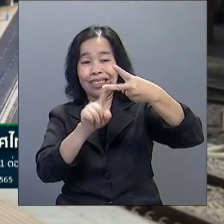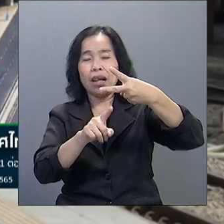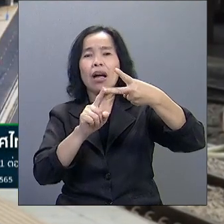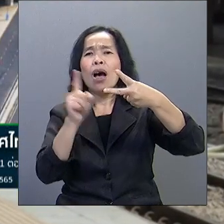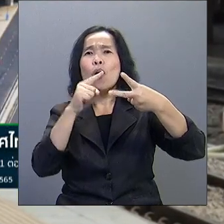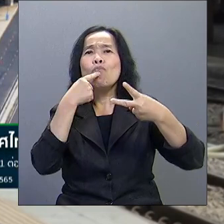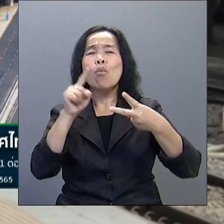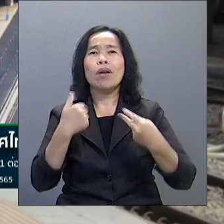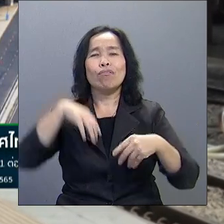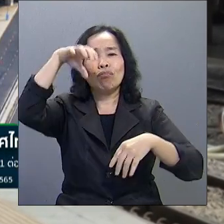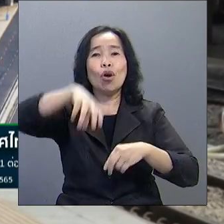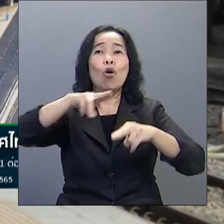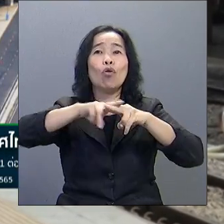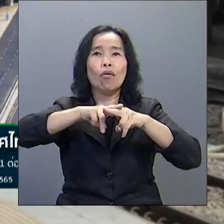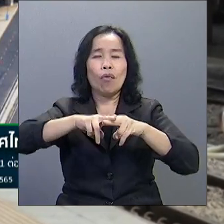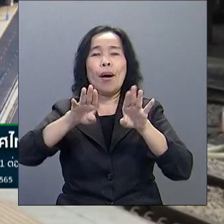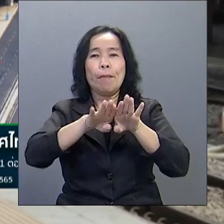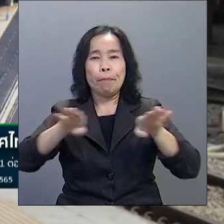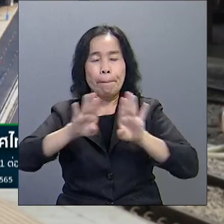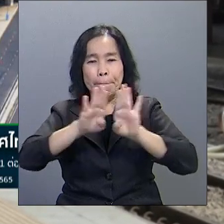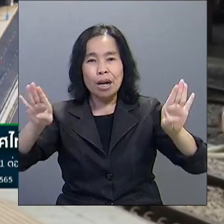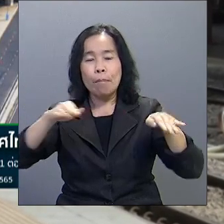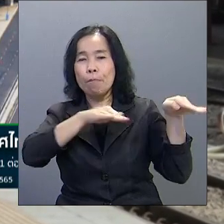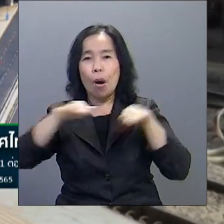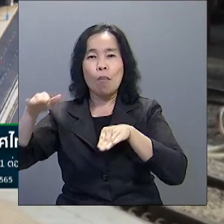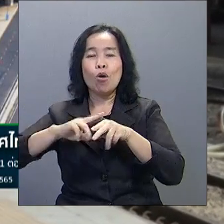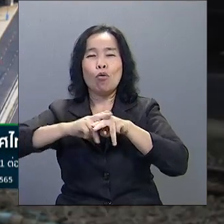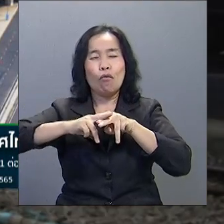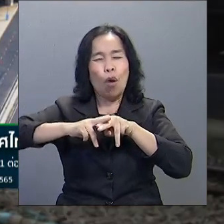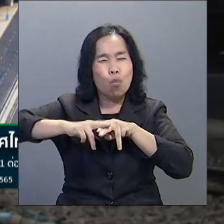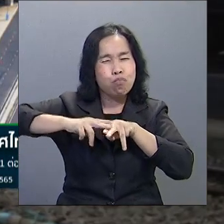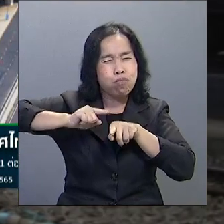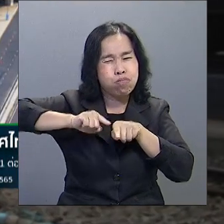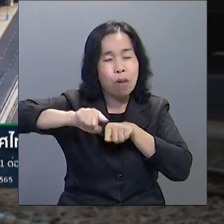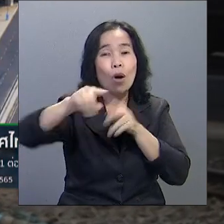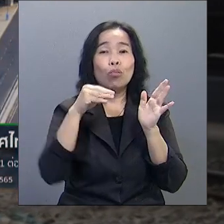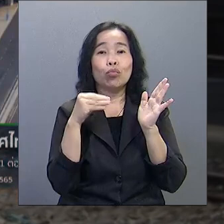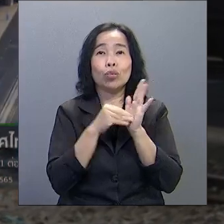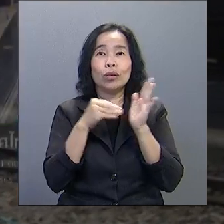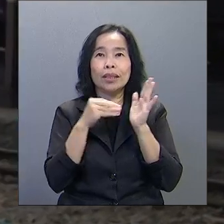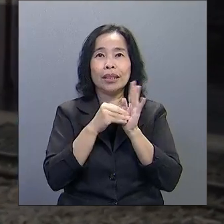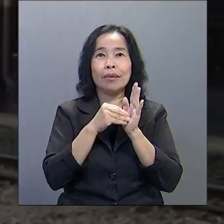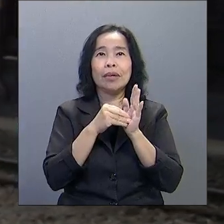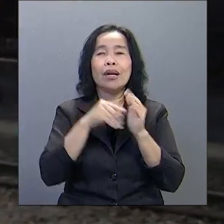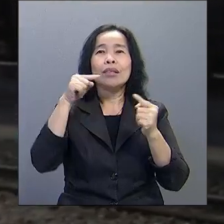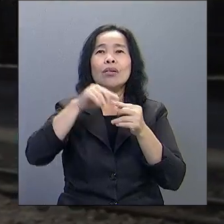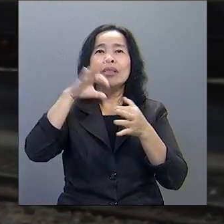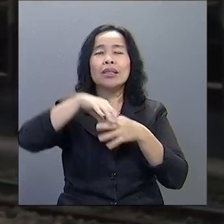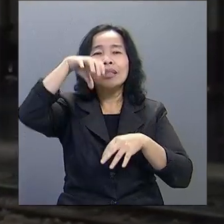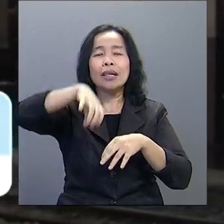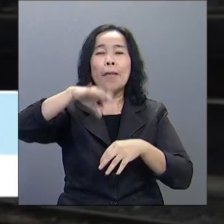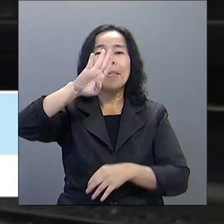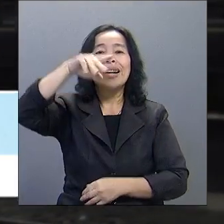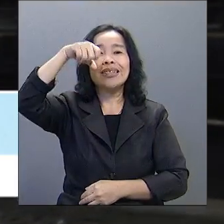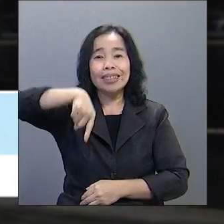ว่ารฟทเตรียมเปิดให้บริการรถไฟทางไกลณสถานีกลางกรุงเทพฯอภิวัฒน์หรือสถานีกลางบางซื่อ